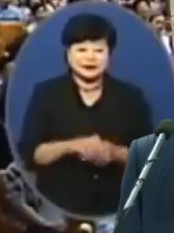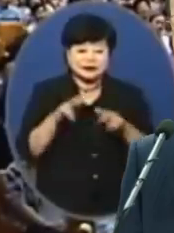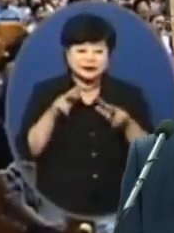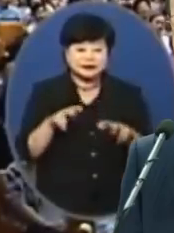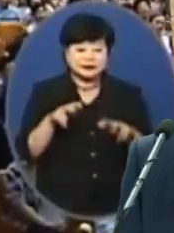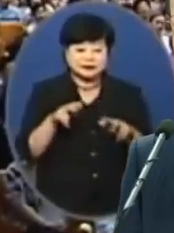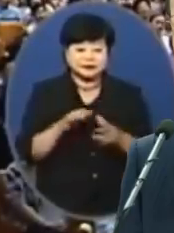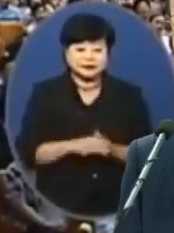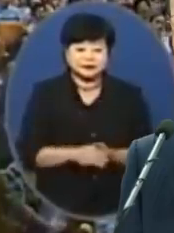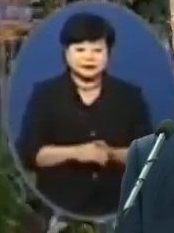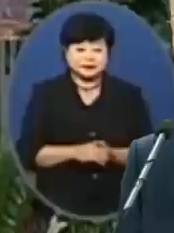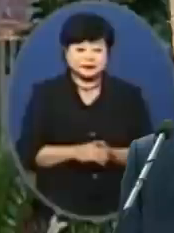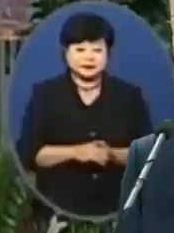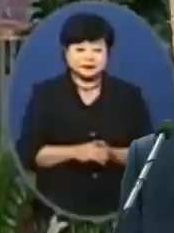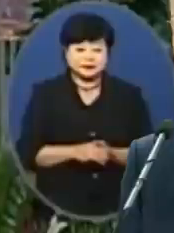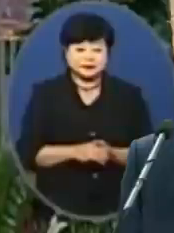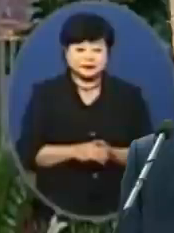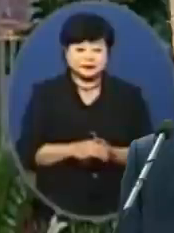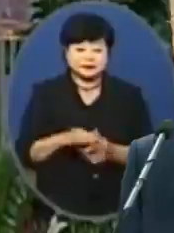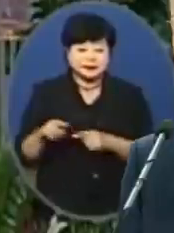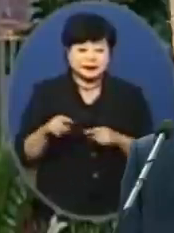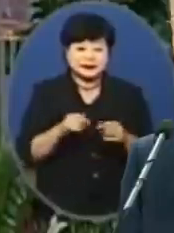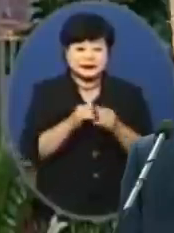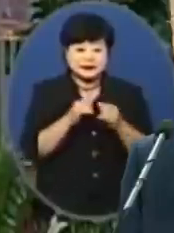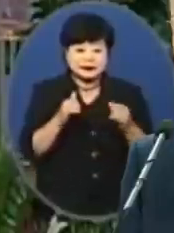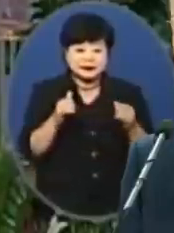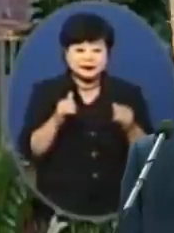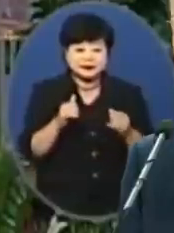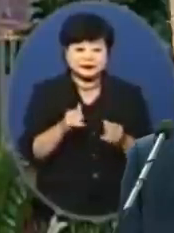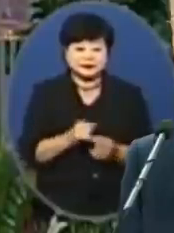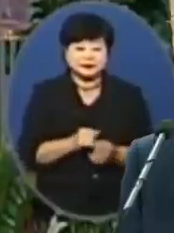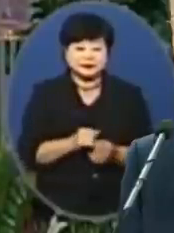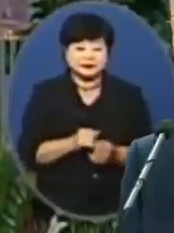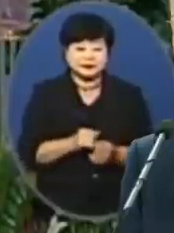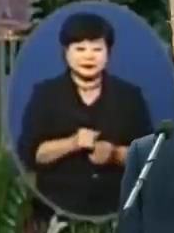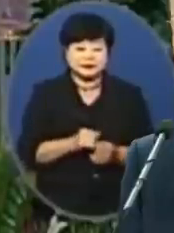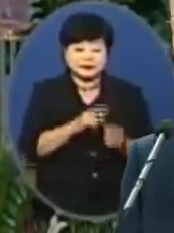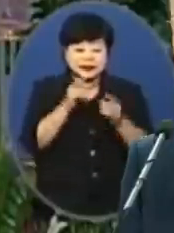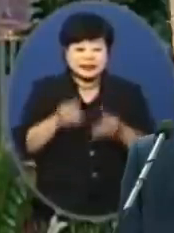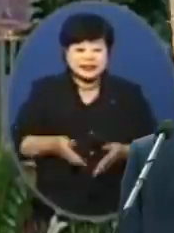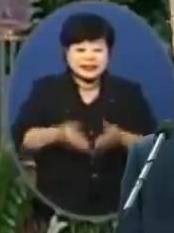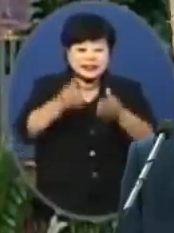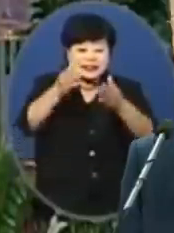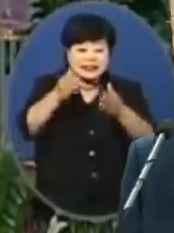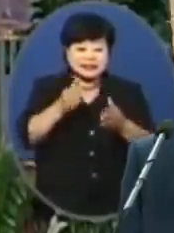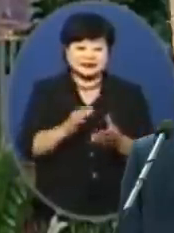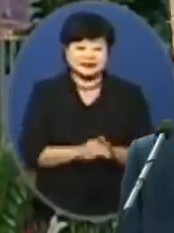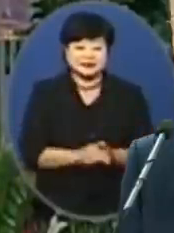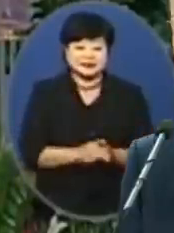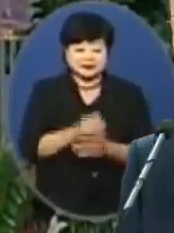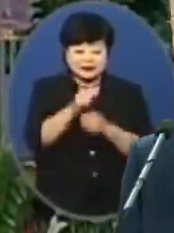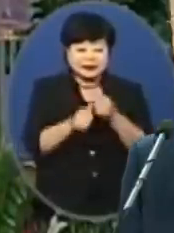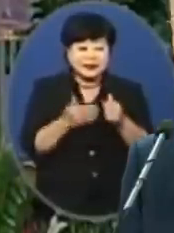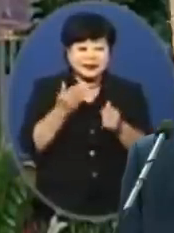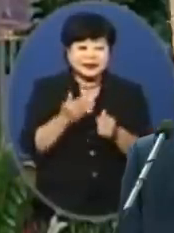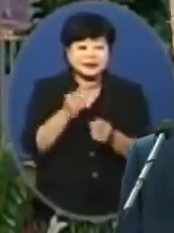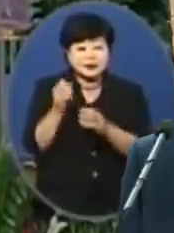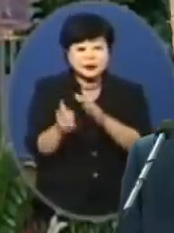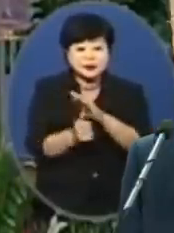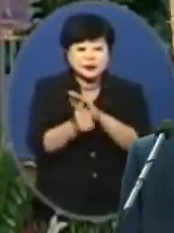신실을 다스렸으며 사는 길이라는 제목으로 말씀을 나누는데, 나누기 전에 하나님의